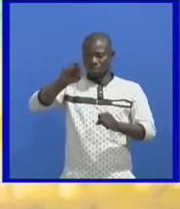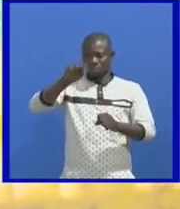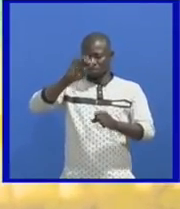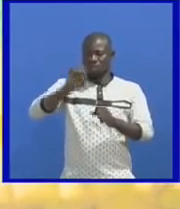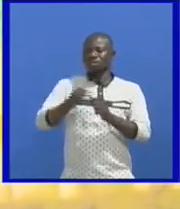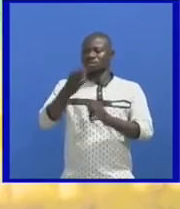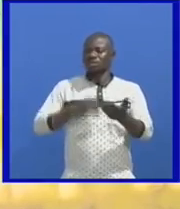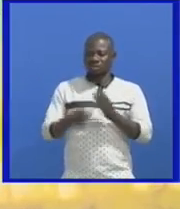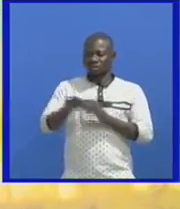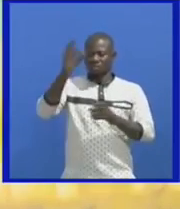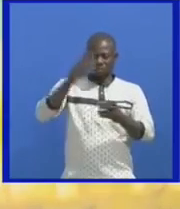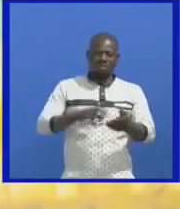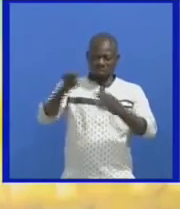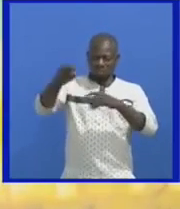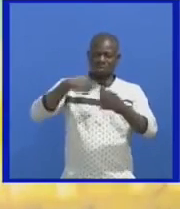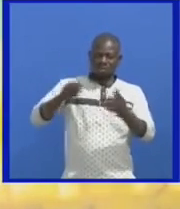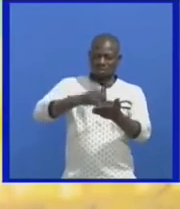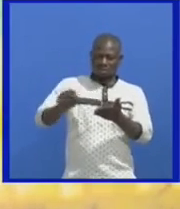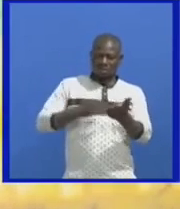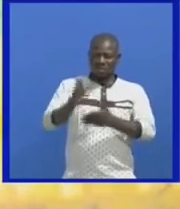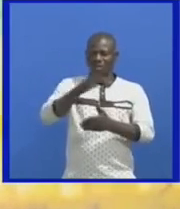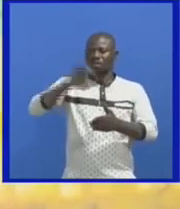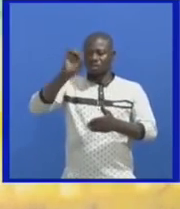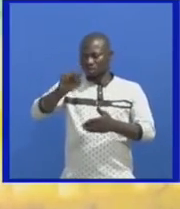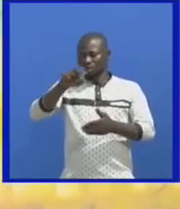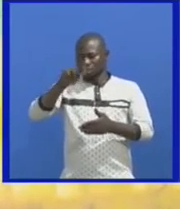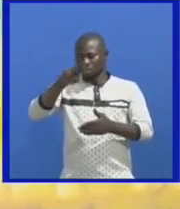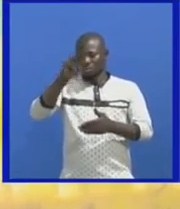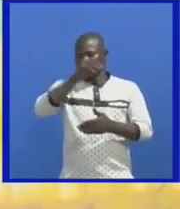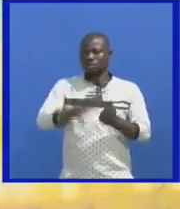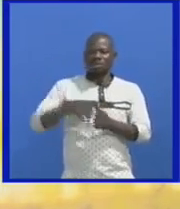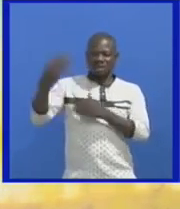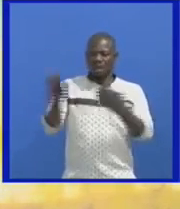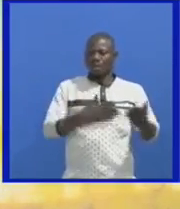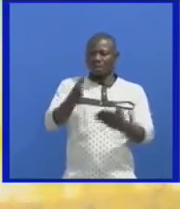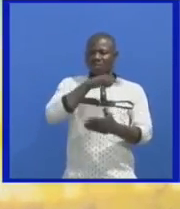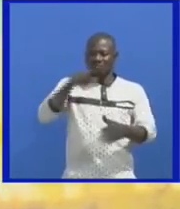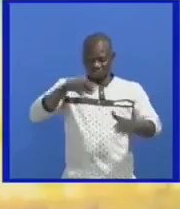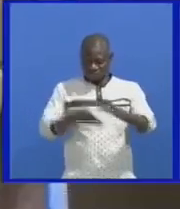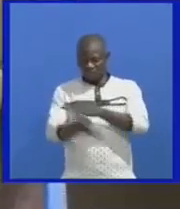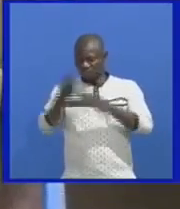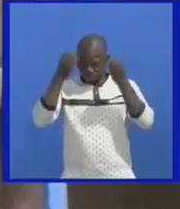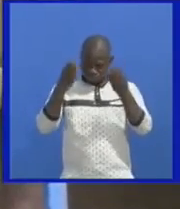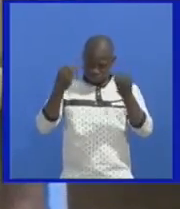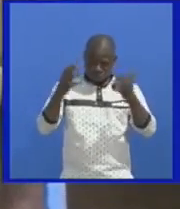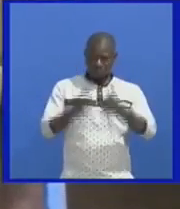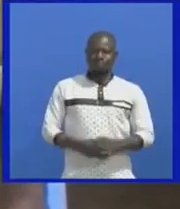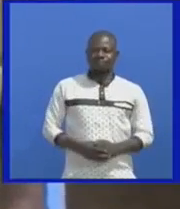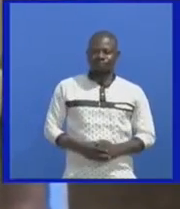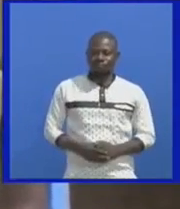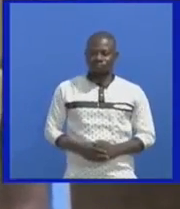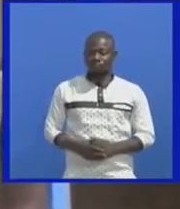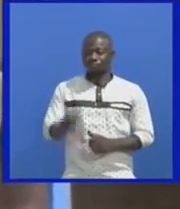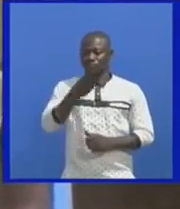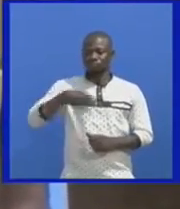et par appel téléphonique ouvre la voie à une fraude électronique massive. L'UPC